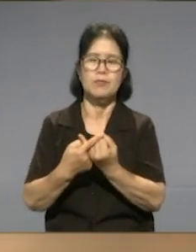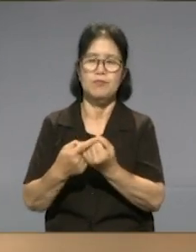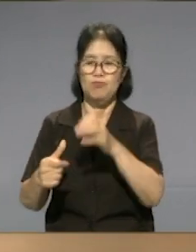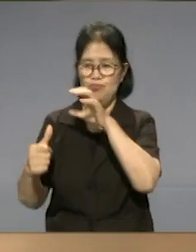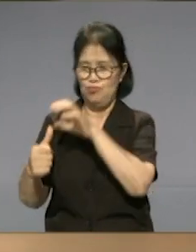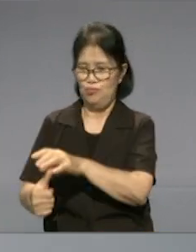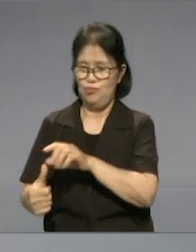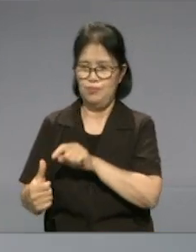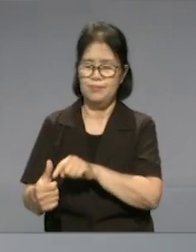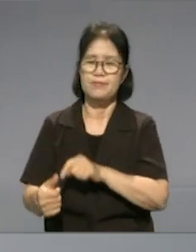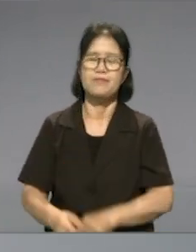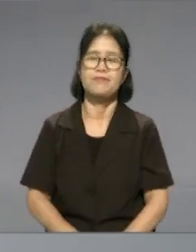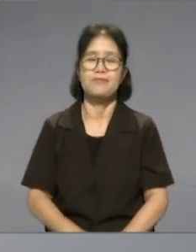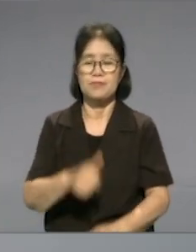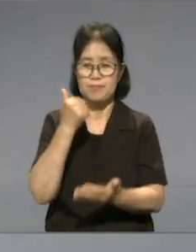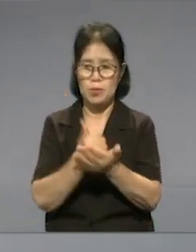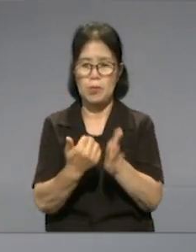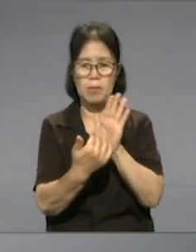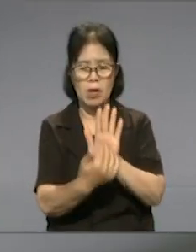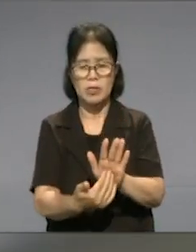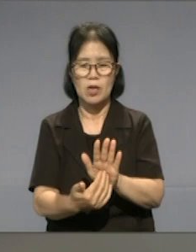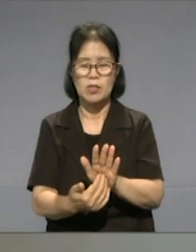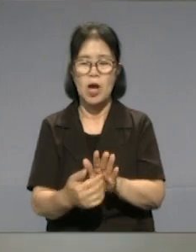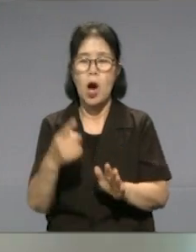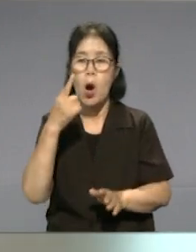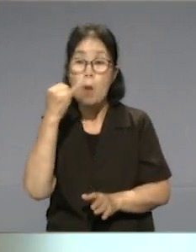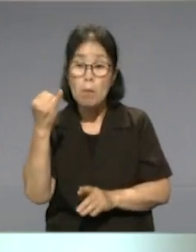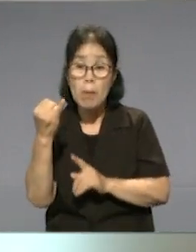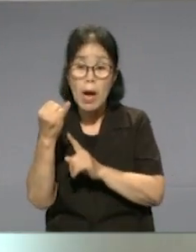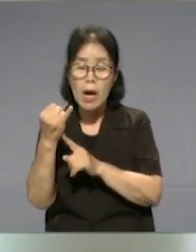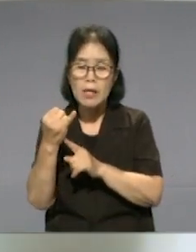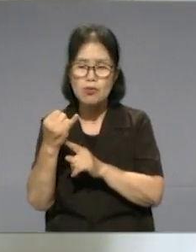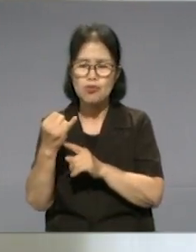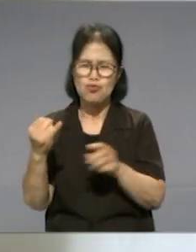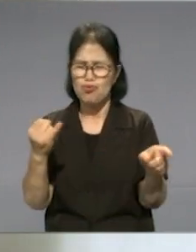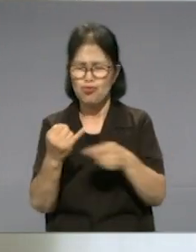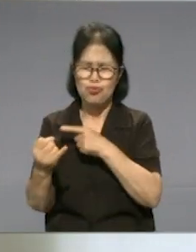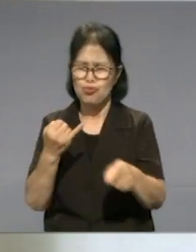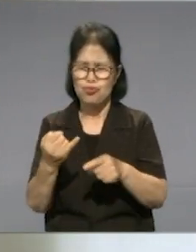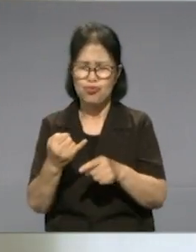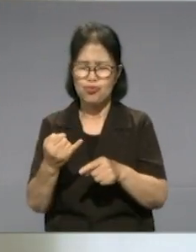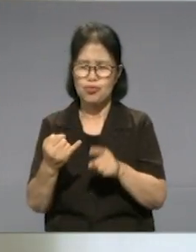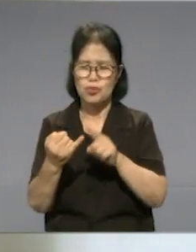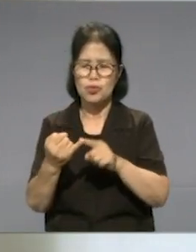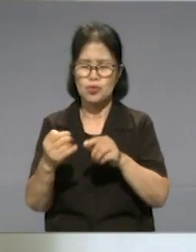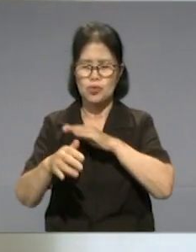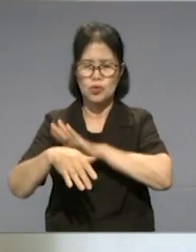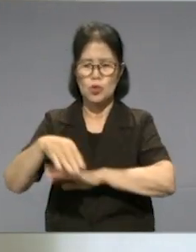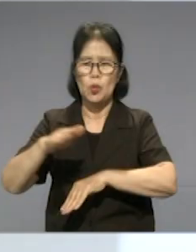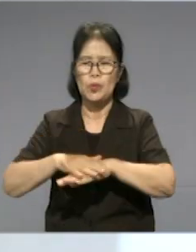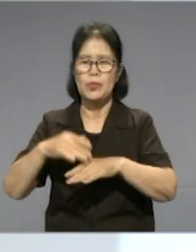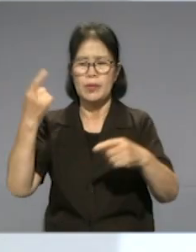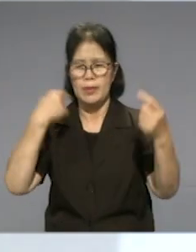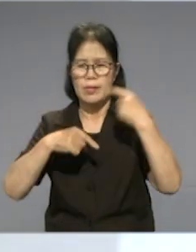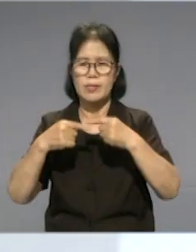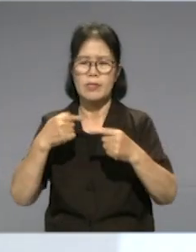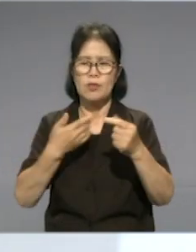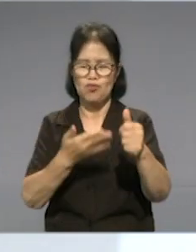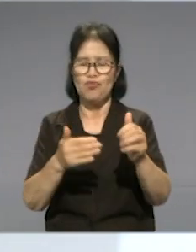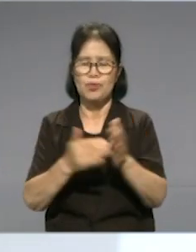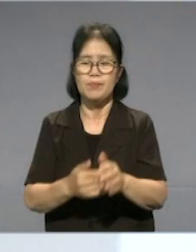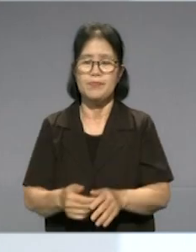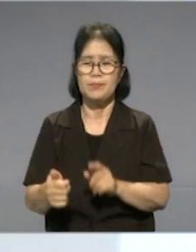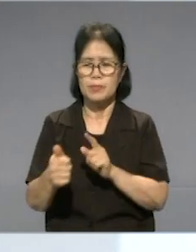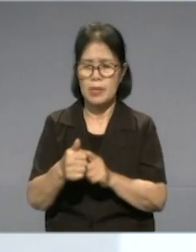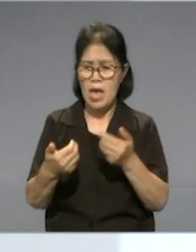구속됐습니다. 범행을 막으려는 B씨 어머니에게도 흉기를 휘둘러 양손을 다치게 한 혐의도 있습니다.